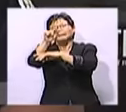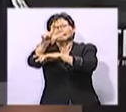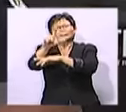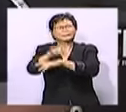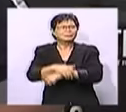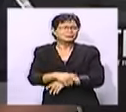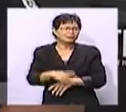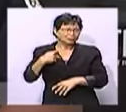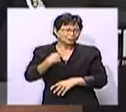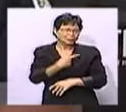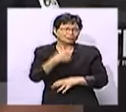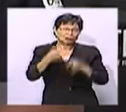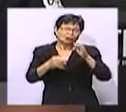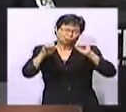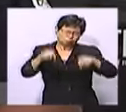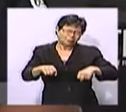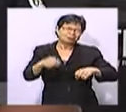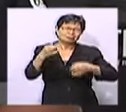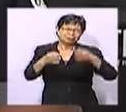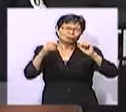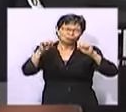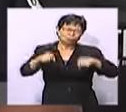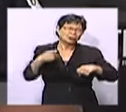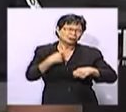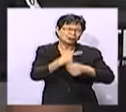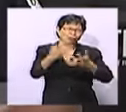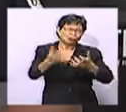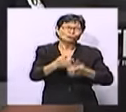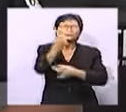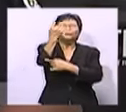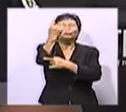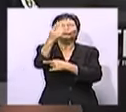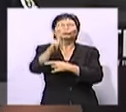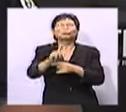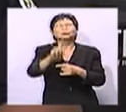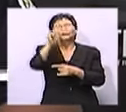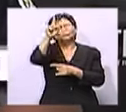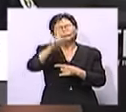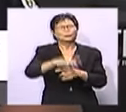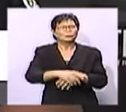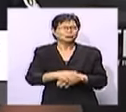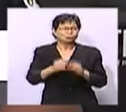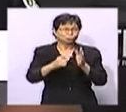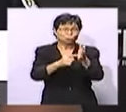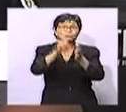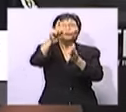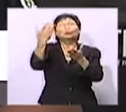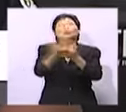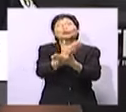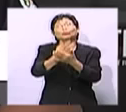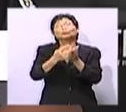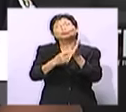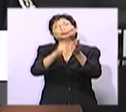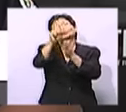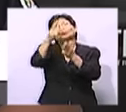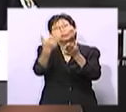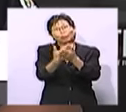Kita kalau boleh, ditendakan sebagai satu pembaharuan,